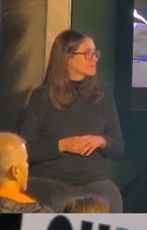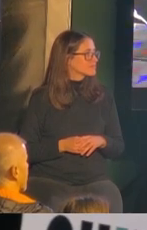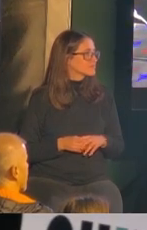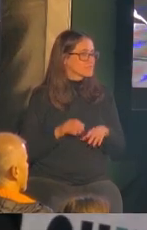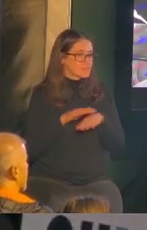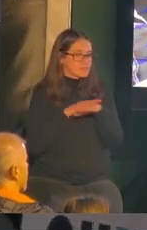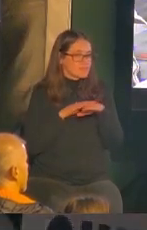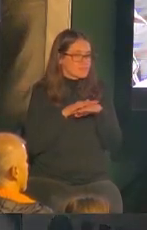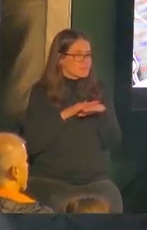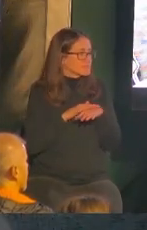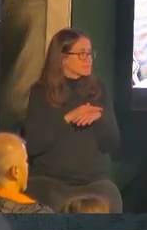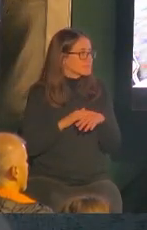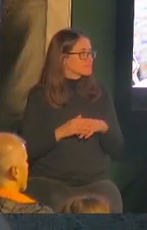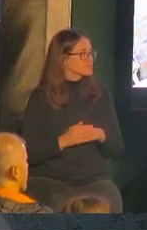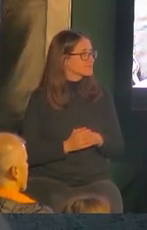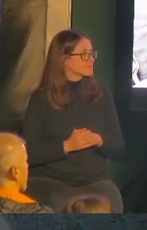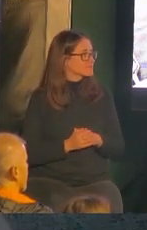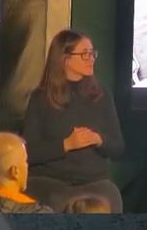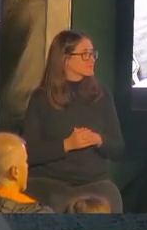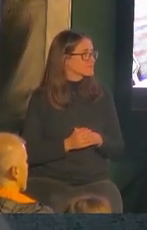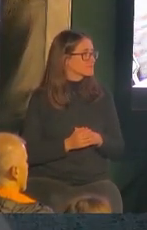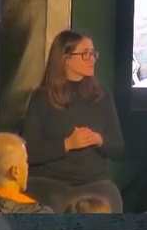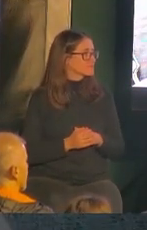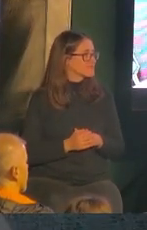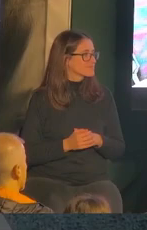perdó. Gràcies.